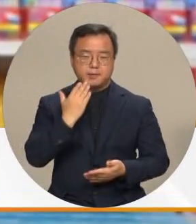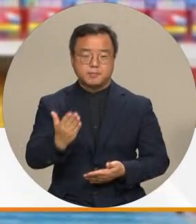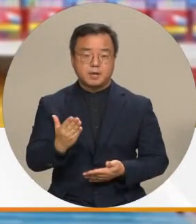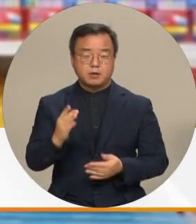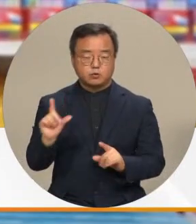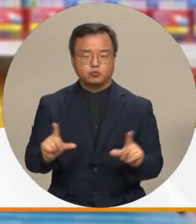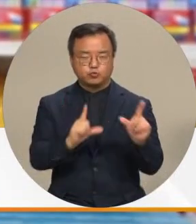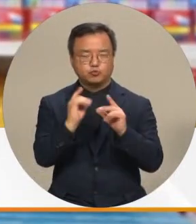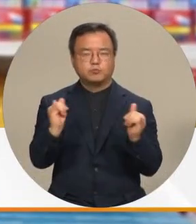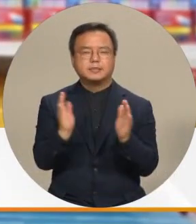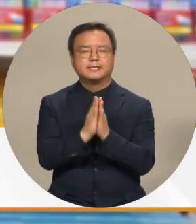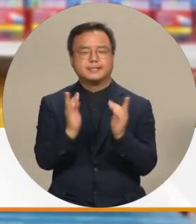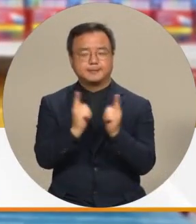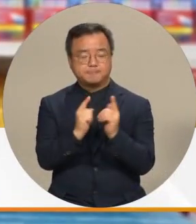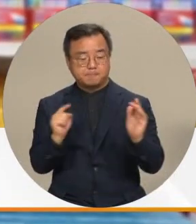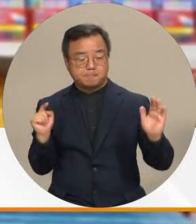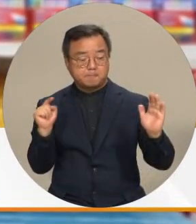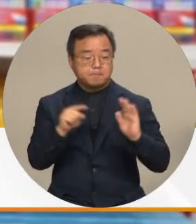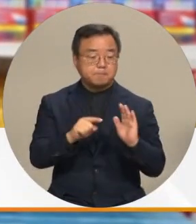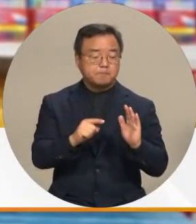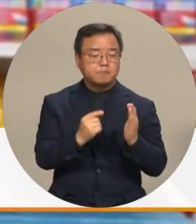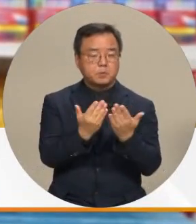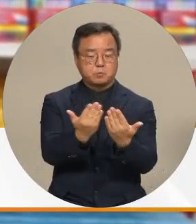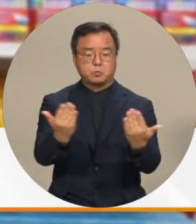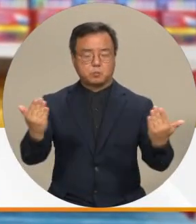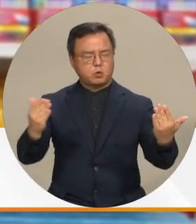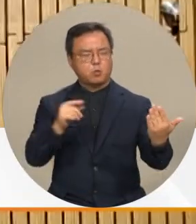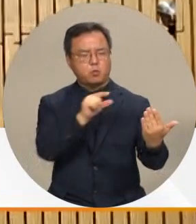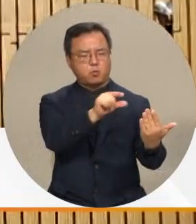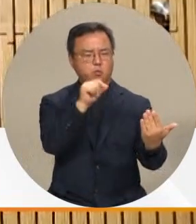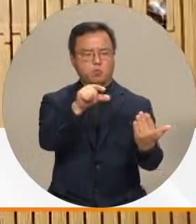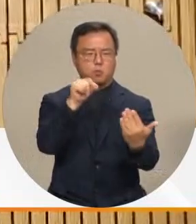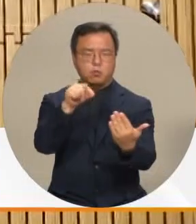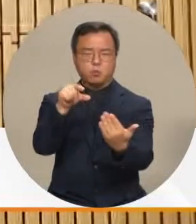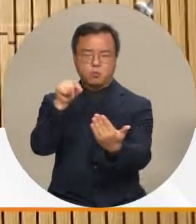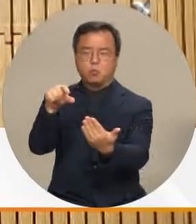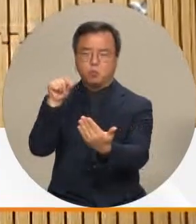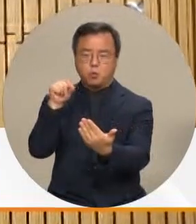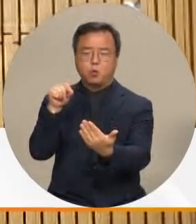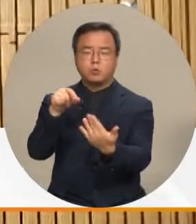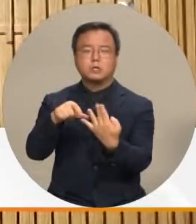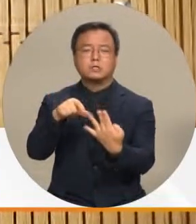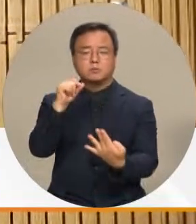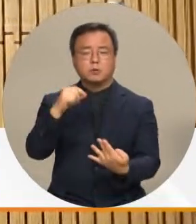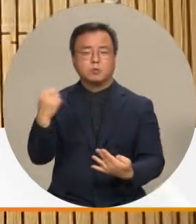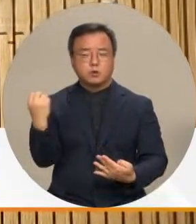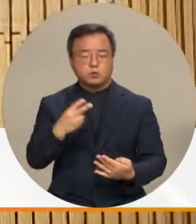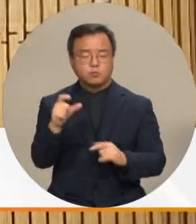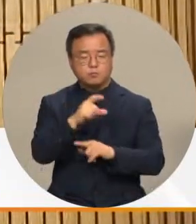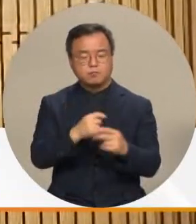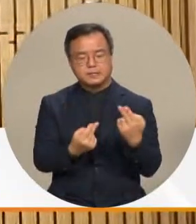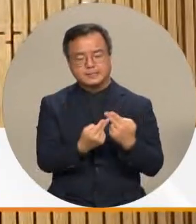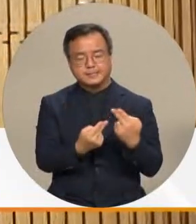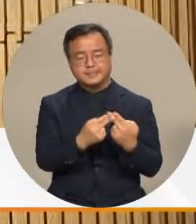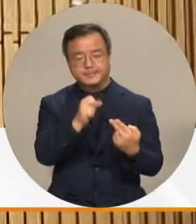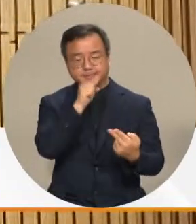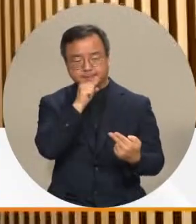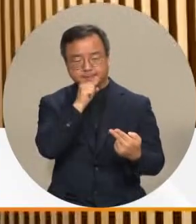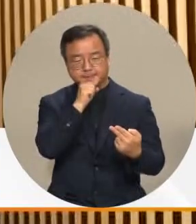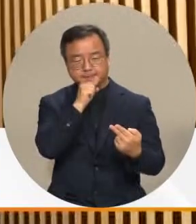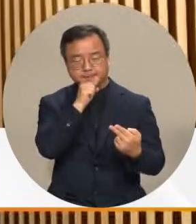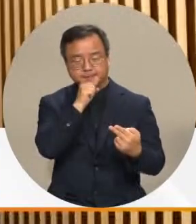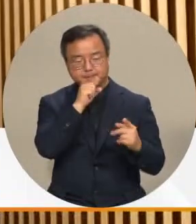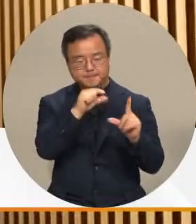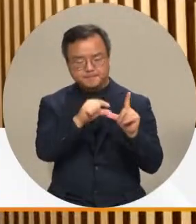옹기창고에 직접 모셔서 진열대 물품 중에서 필요한 것을 고르고 선택하고 또 그걸 통해서 적립금을 차감하는